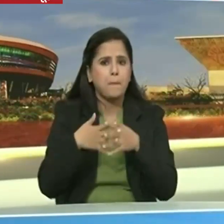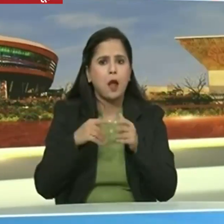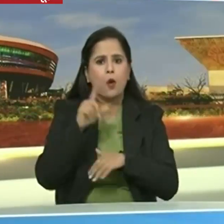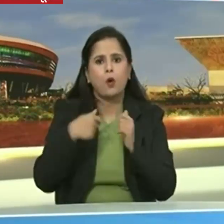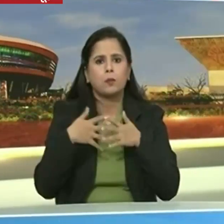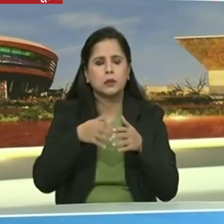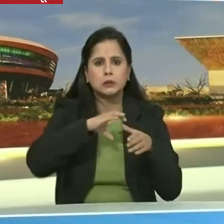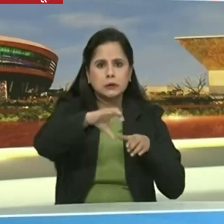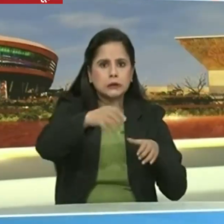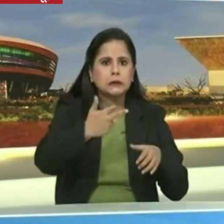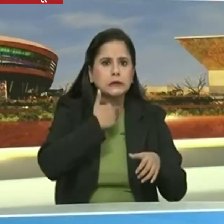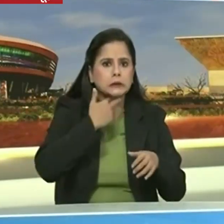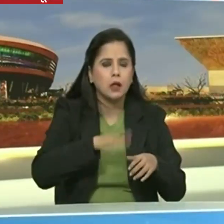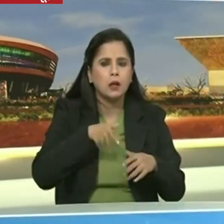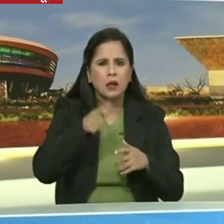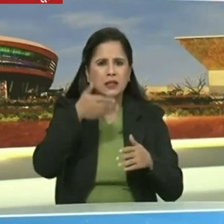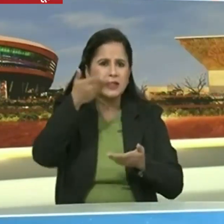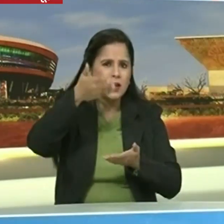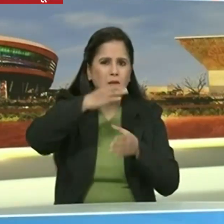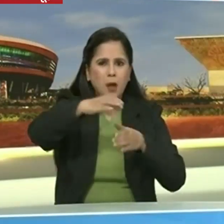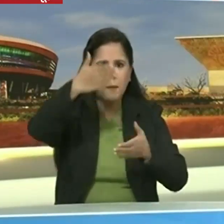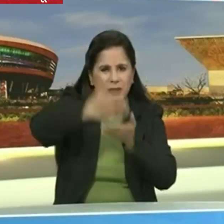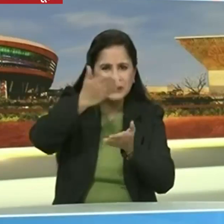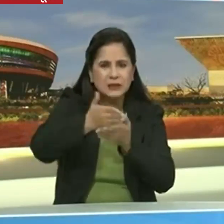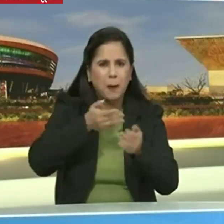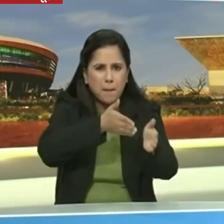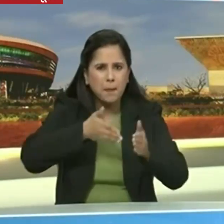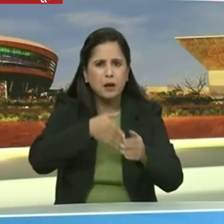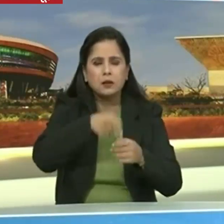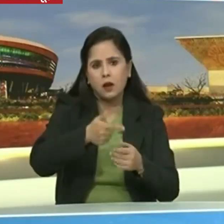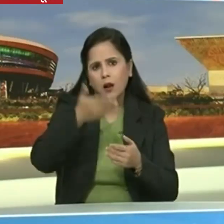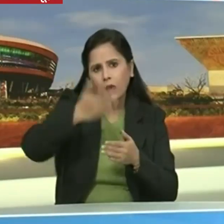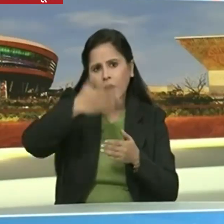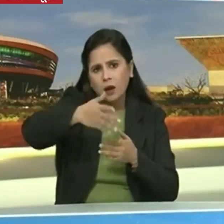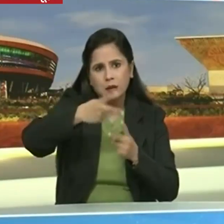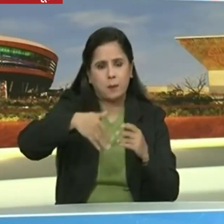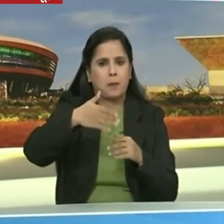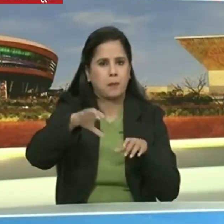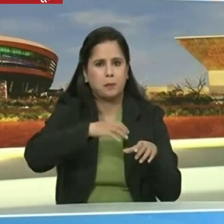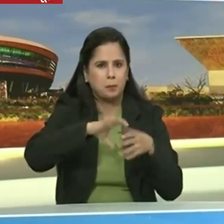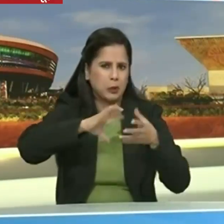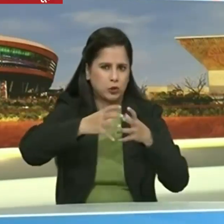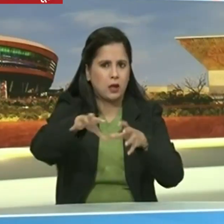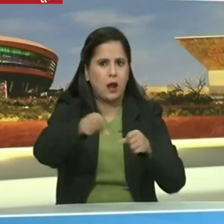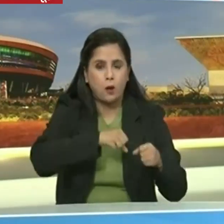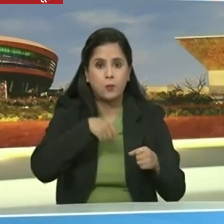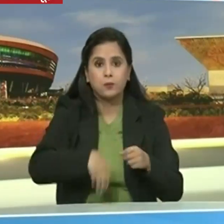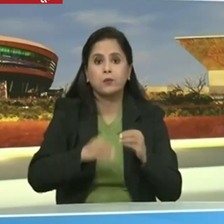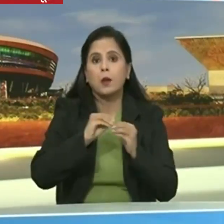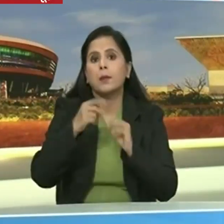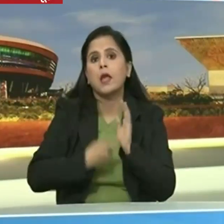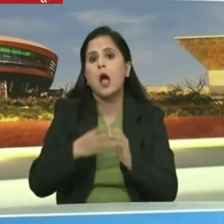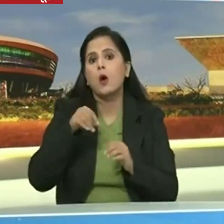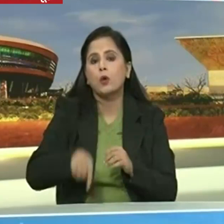अंदर फंसी हुई है। अवरोधों को काटकर मशीन को बाहर निकालने का काम जारी है। इसी क्रम में बीआरओ